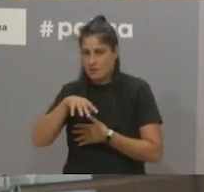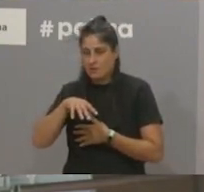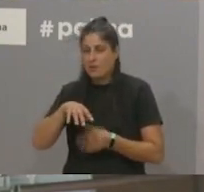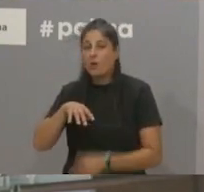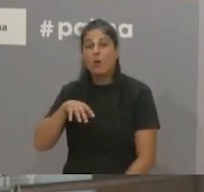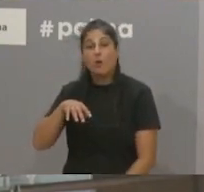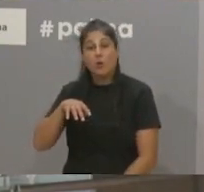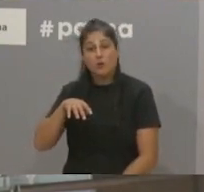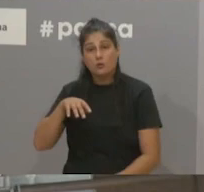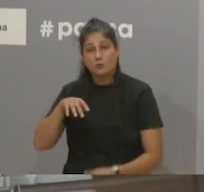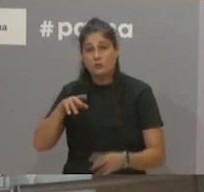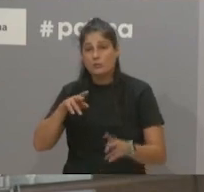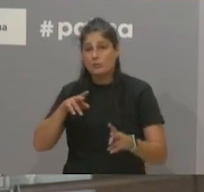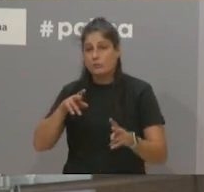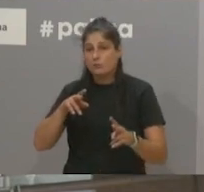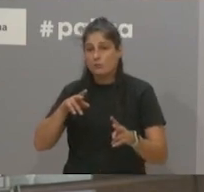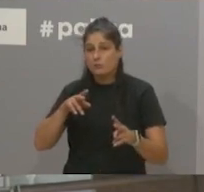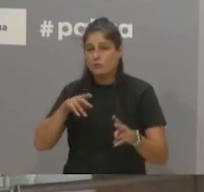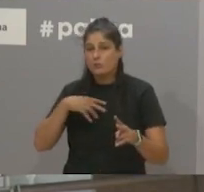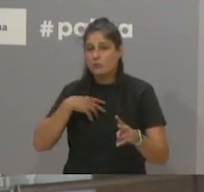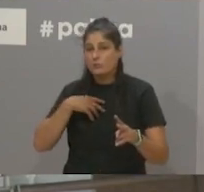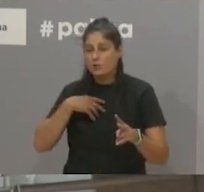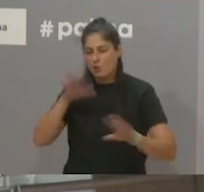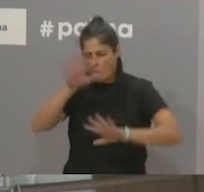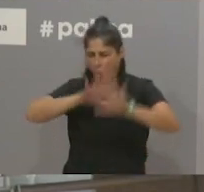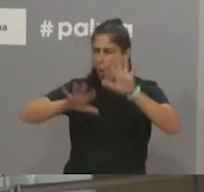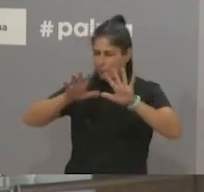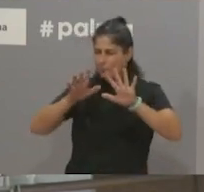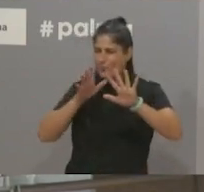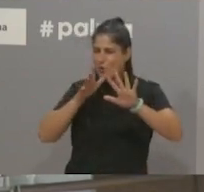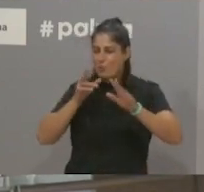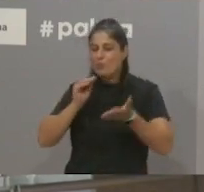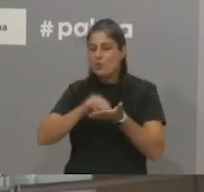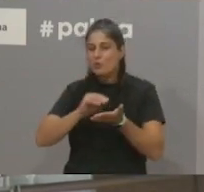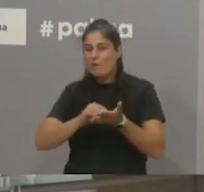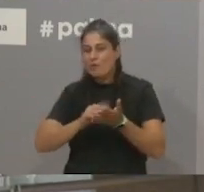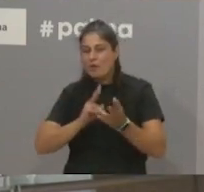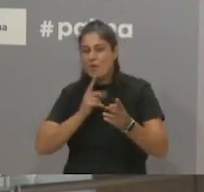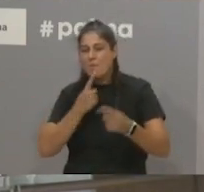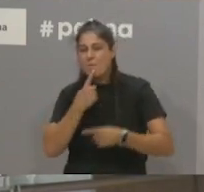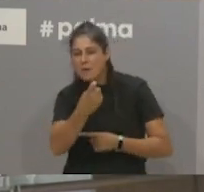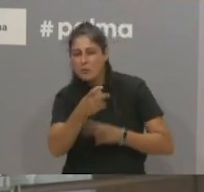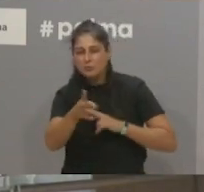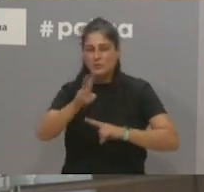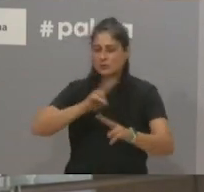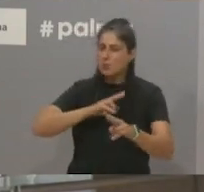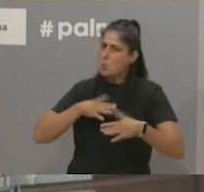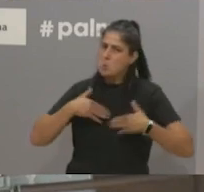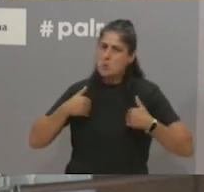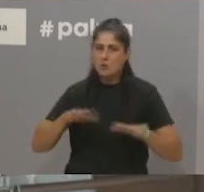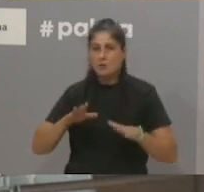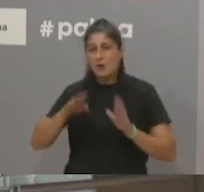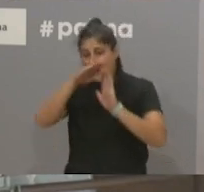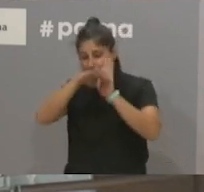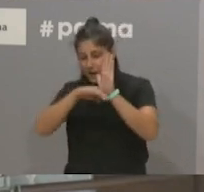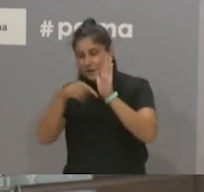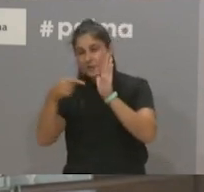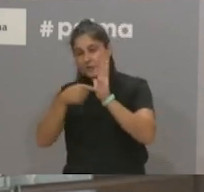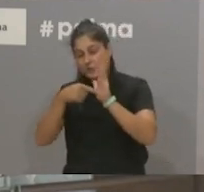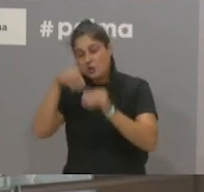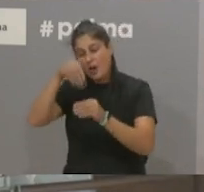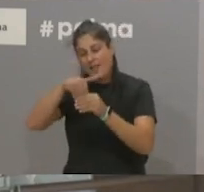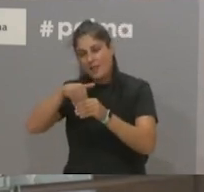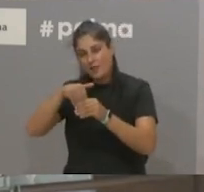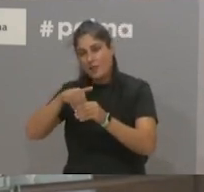ser respots. Això és una lamentable confusió. En el punt número 205 del programa electoral en què guanyaren les